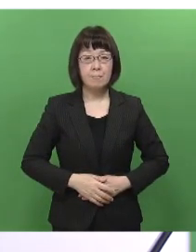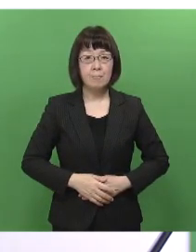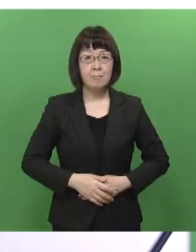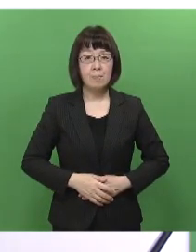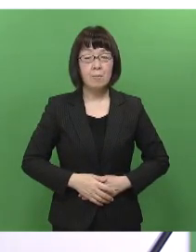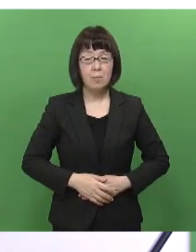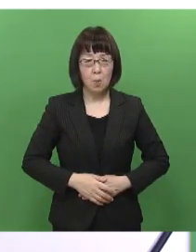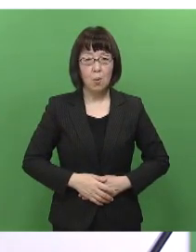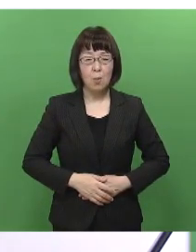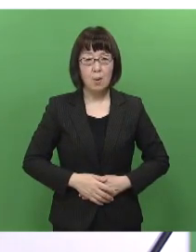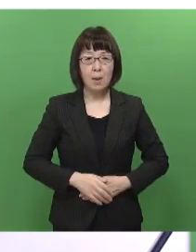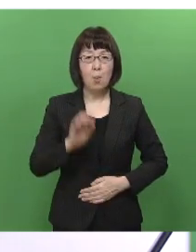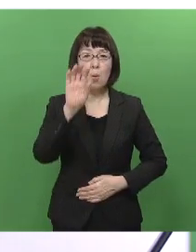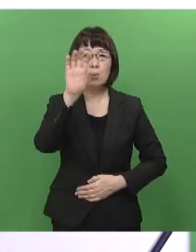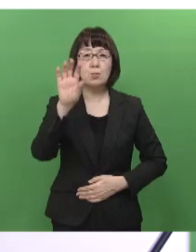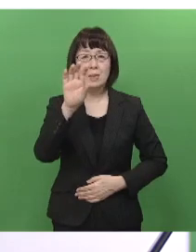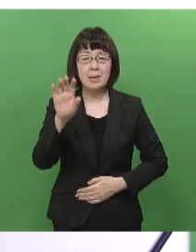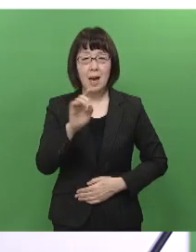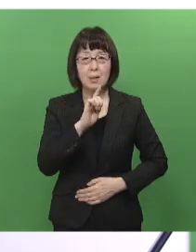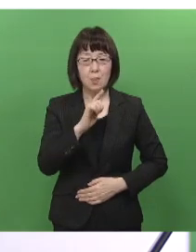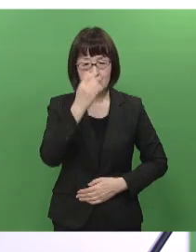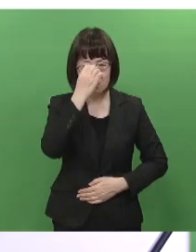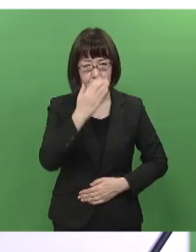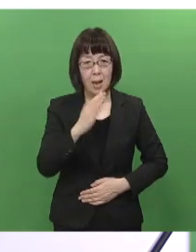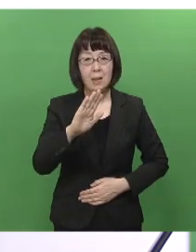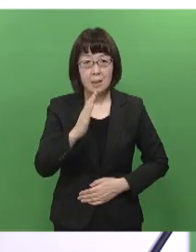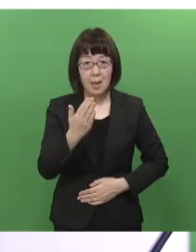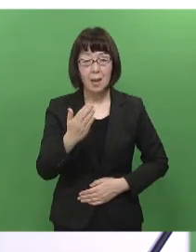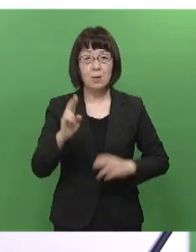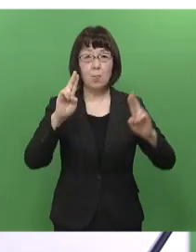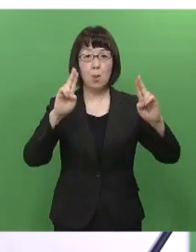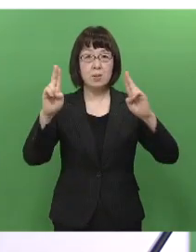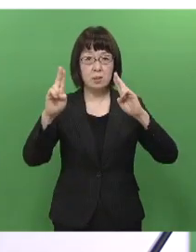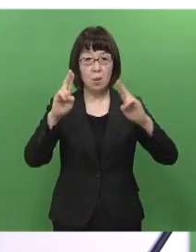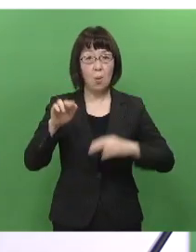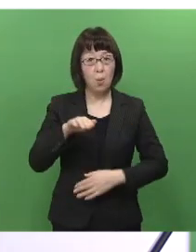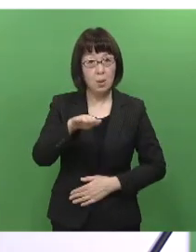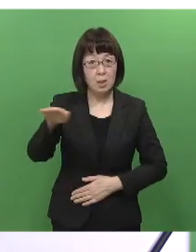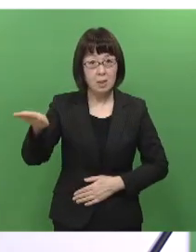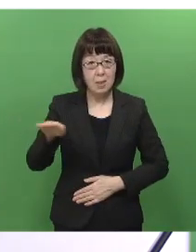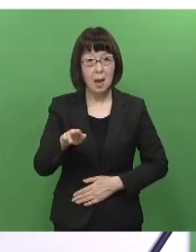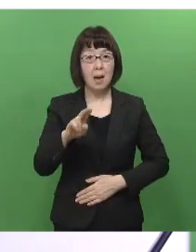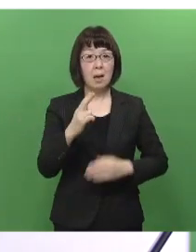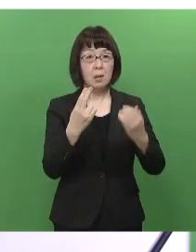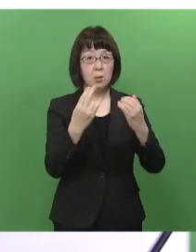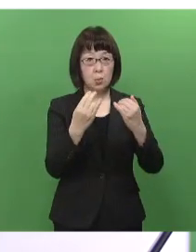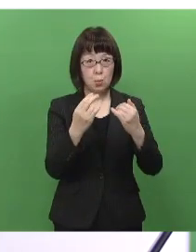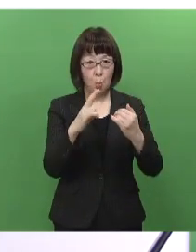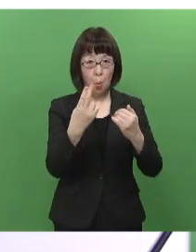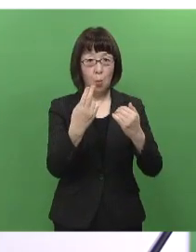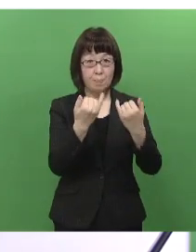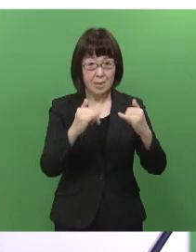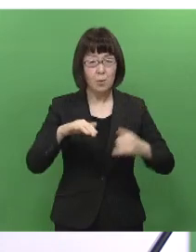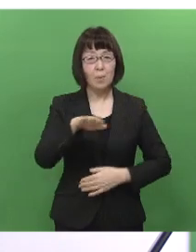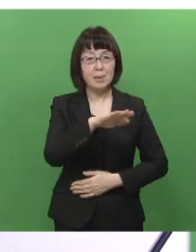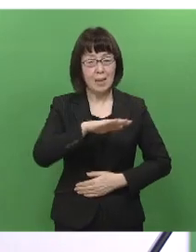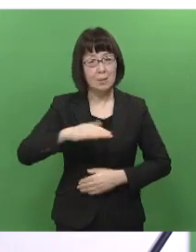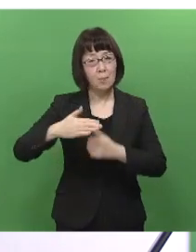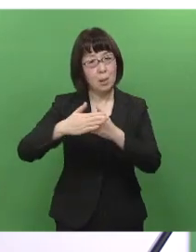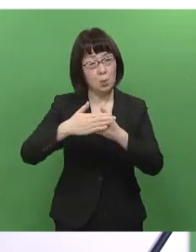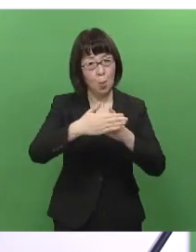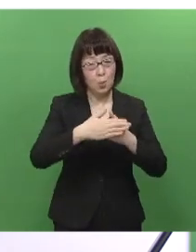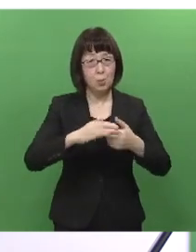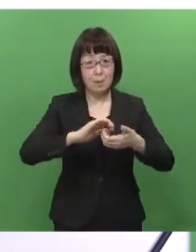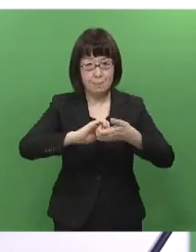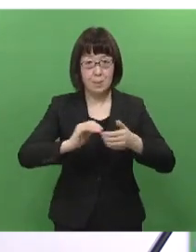ですけれども、やはり都民事業者の皆さんのご協力あってのことですので、この点も改めてのお願いでございます